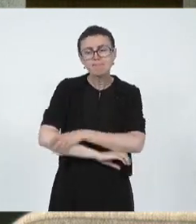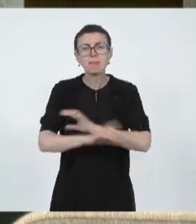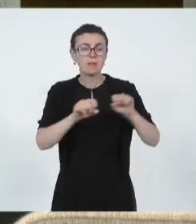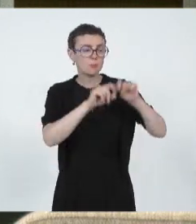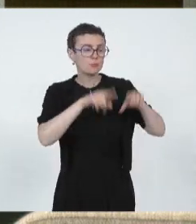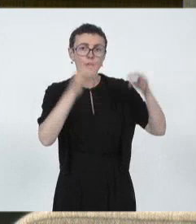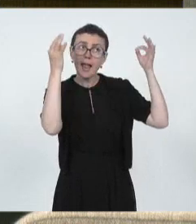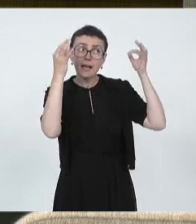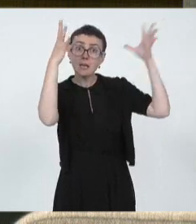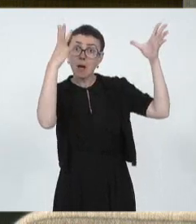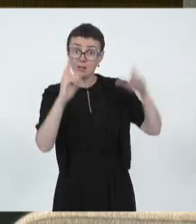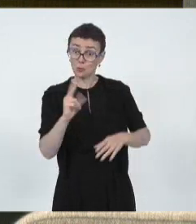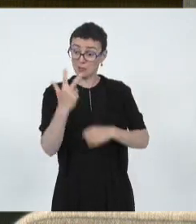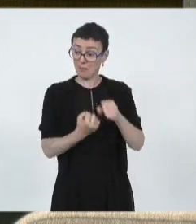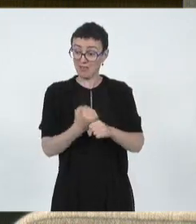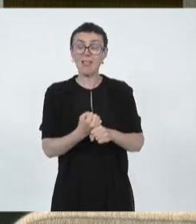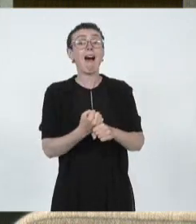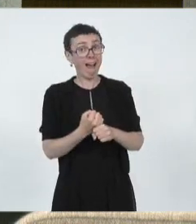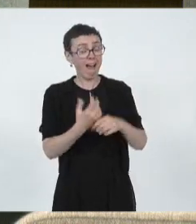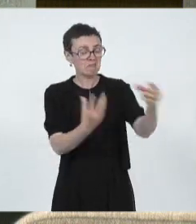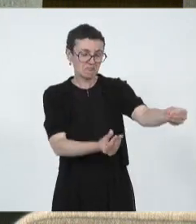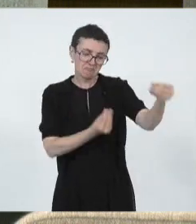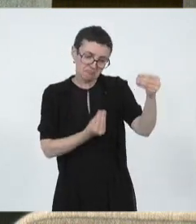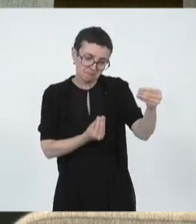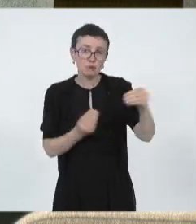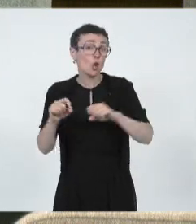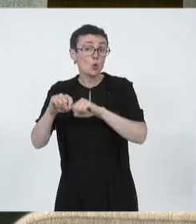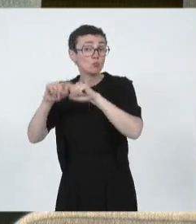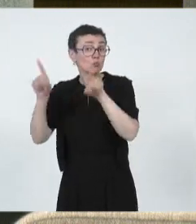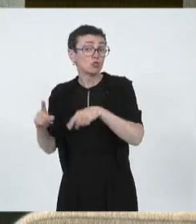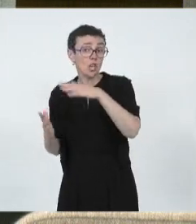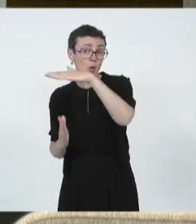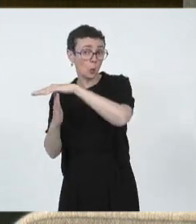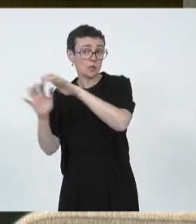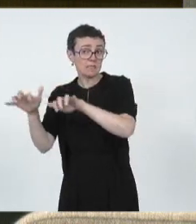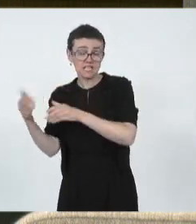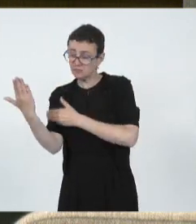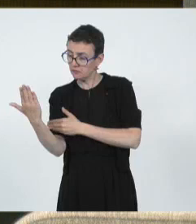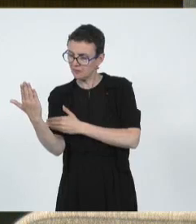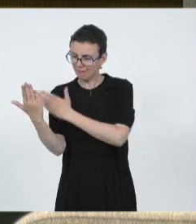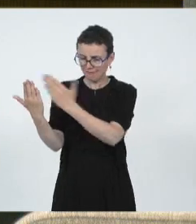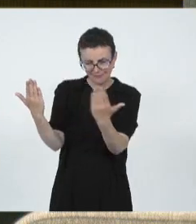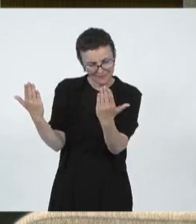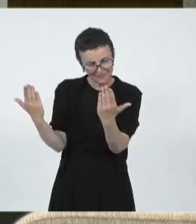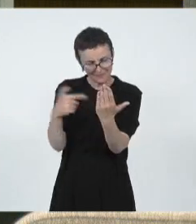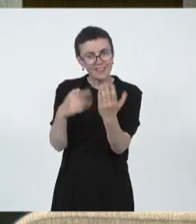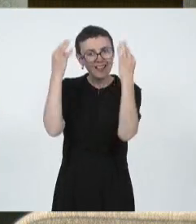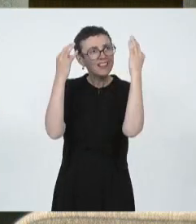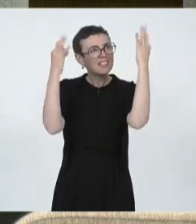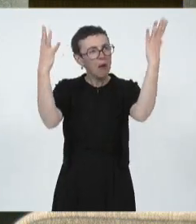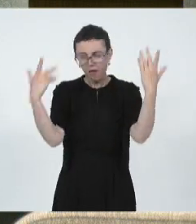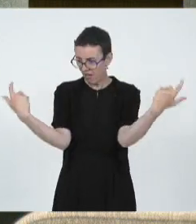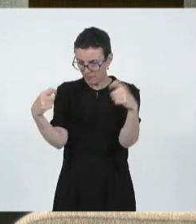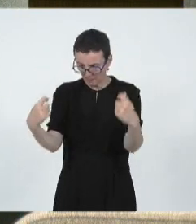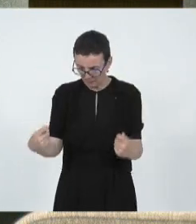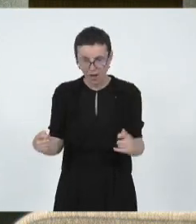climatique. Pour la 3e année, vous nous présentez cette analyse du budget réalisée à l'aune de l'atténuation et de l'adaptation au changement climatique en